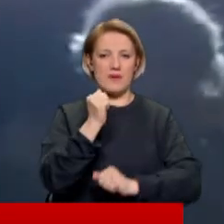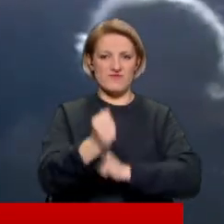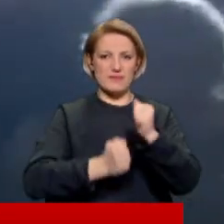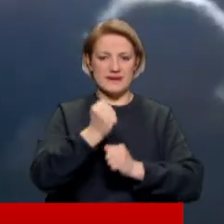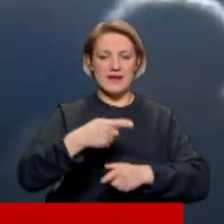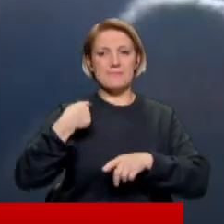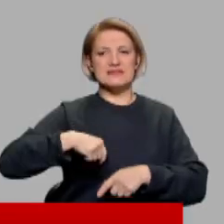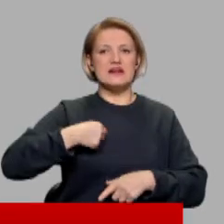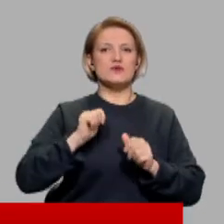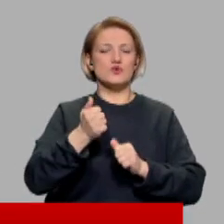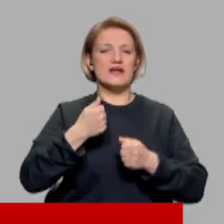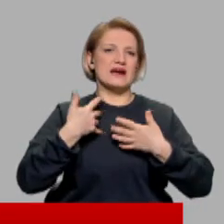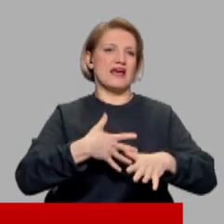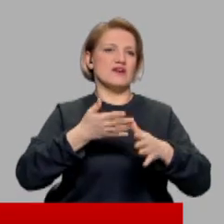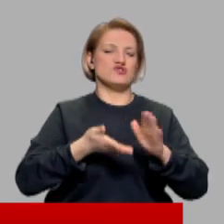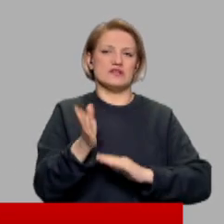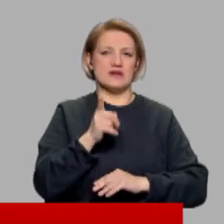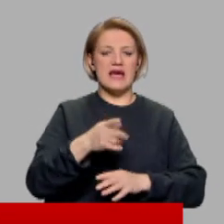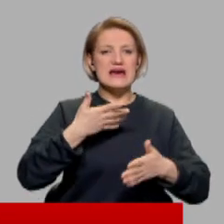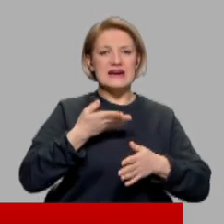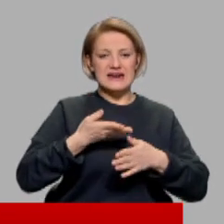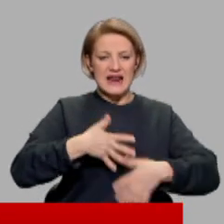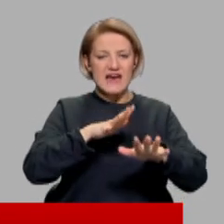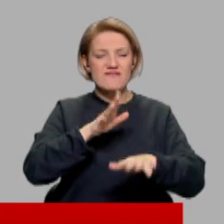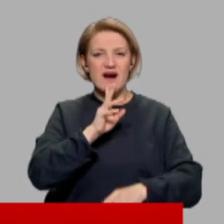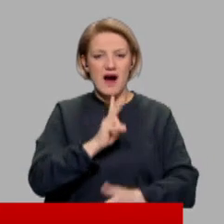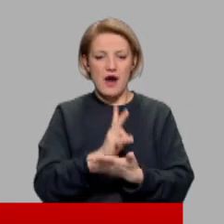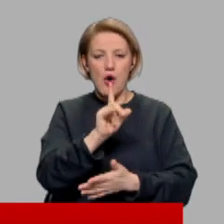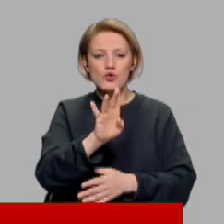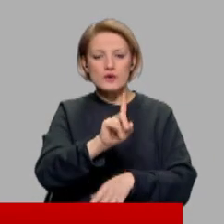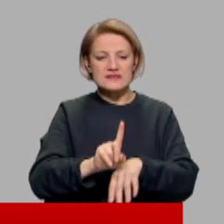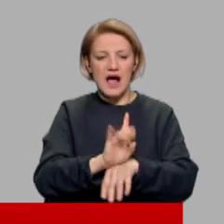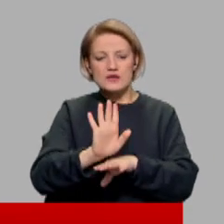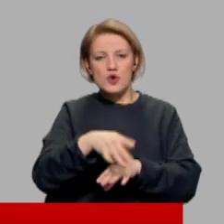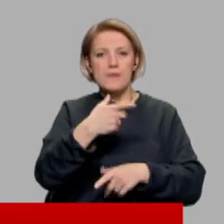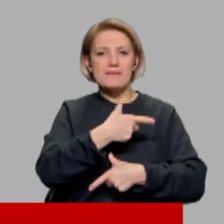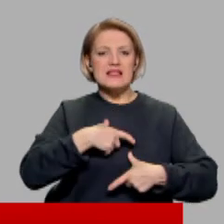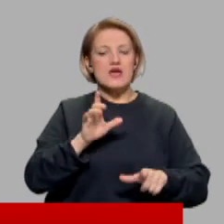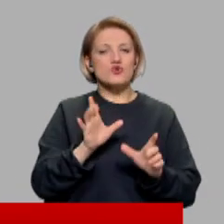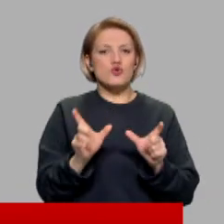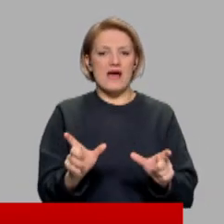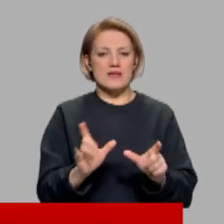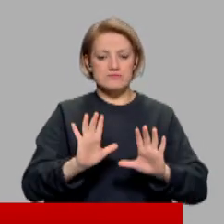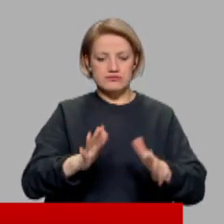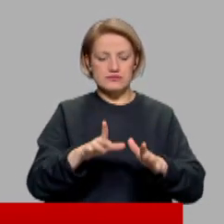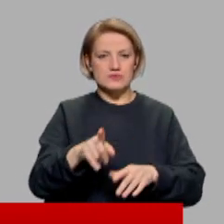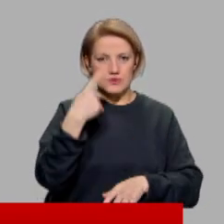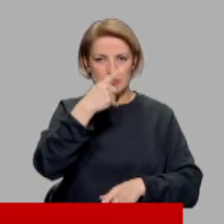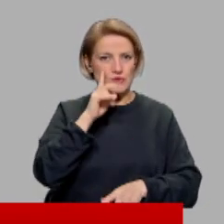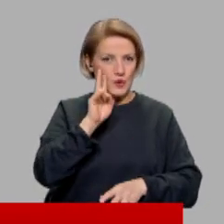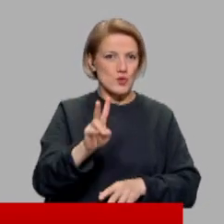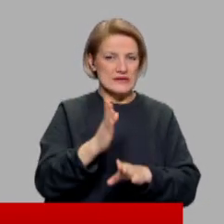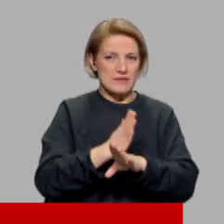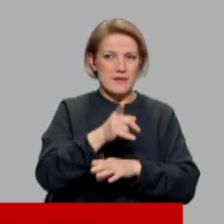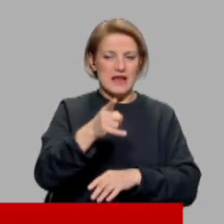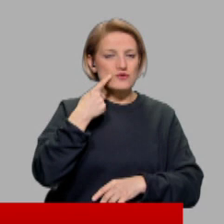fabrikada pazartesi günü greve çıktı işçiler. Grev kararı tam 14 saat sonra milli güvenliği bozucu nitelikte görüldüğü